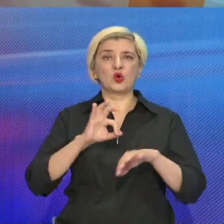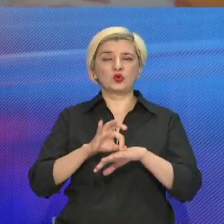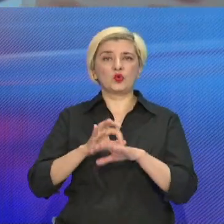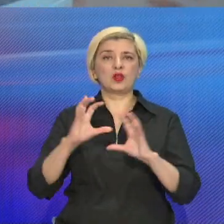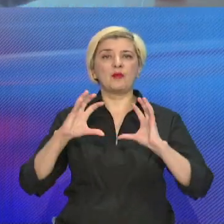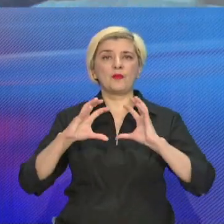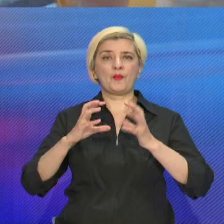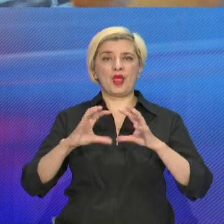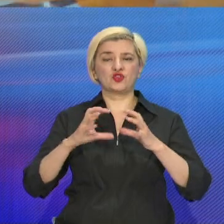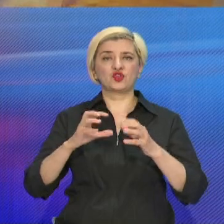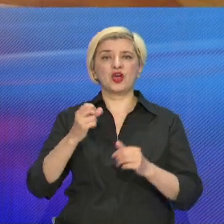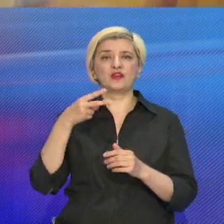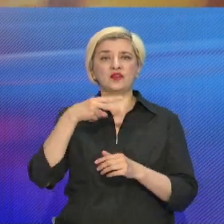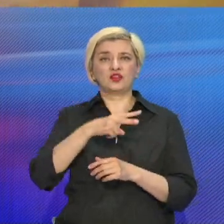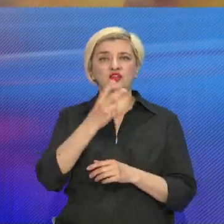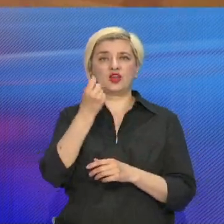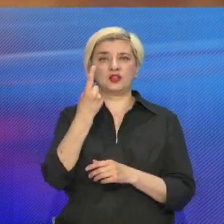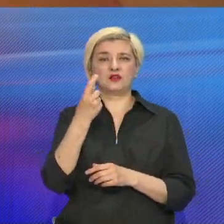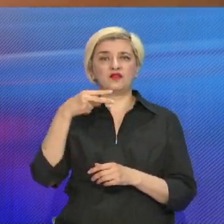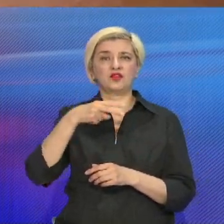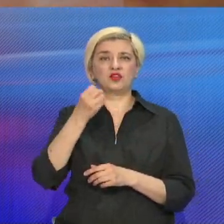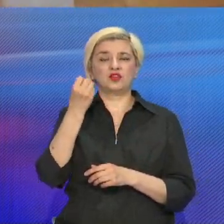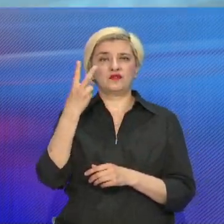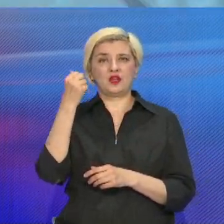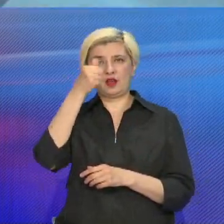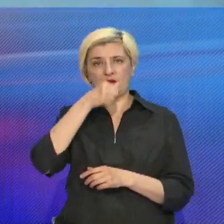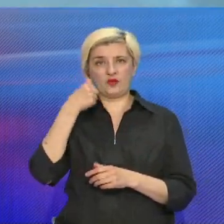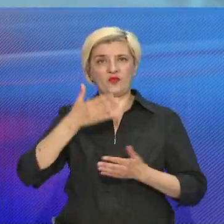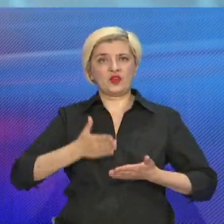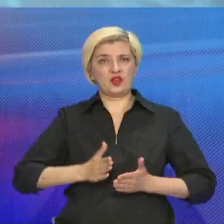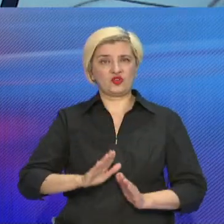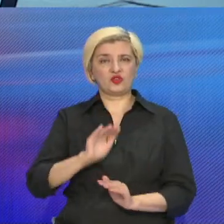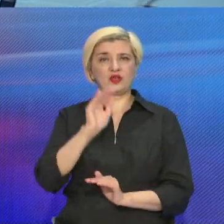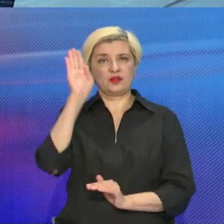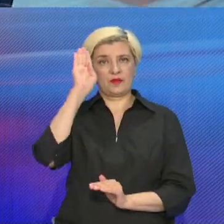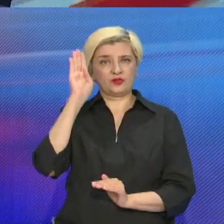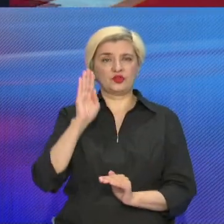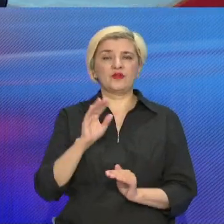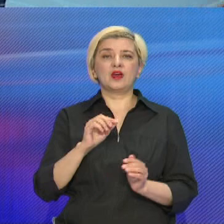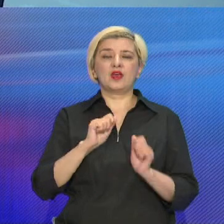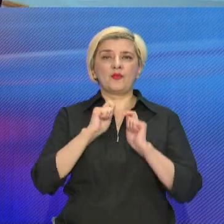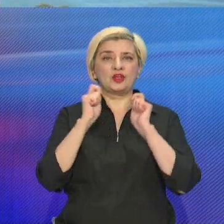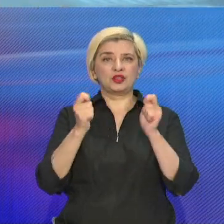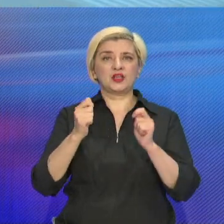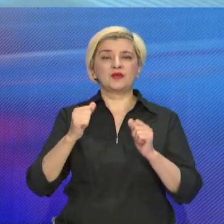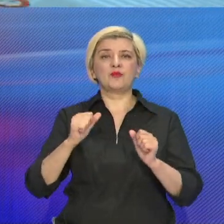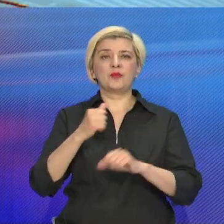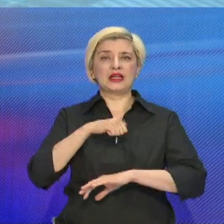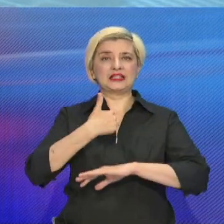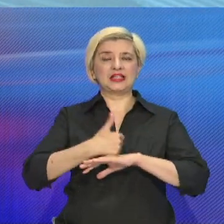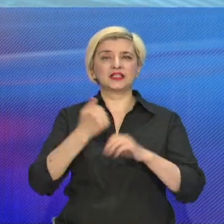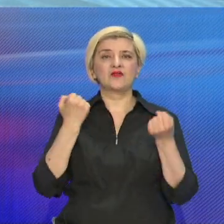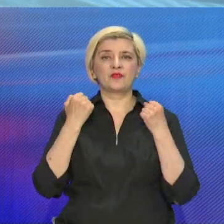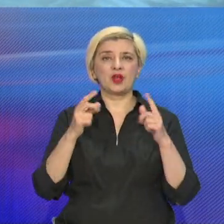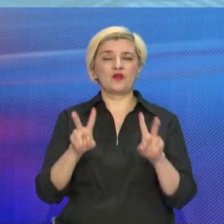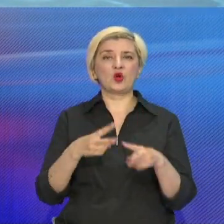юнаков 2011-12 годов народження на призи президентського спортивного клуба. Особливість турніру – удел у імені